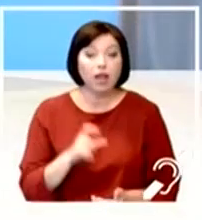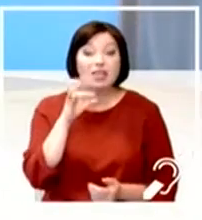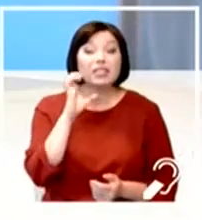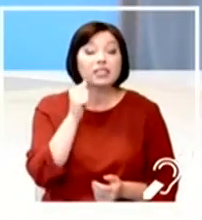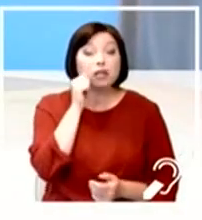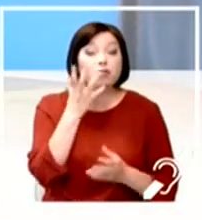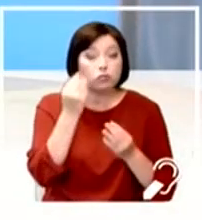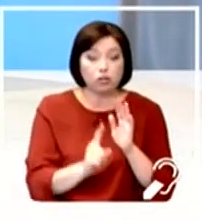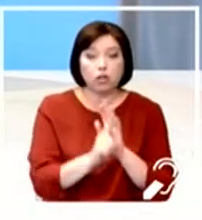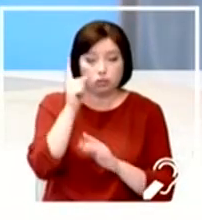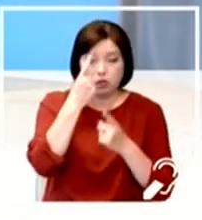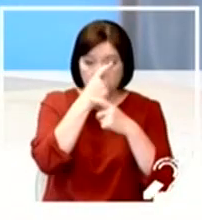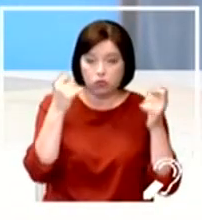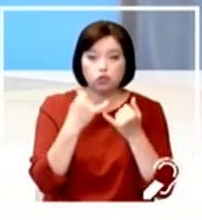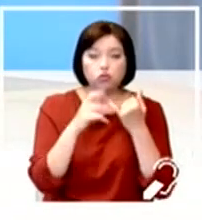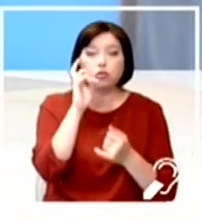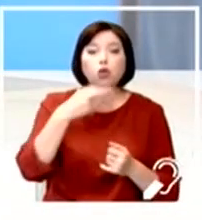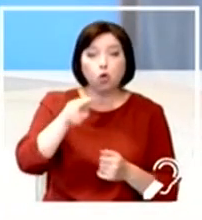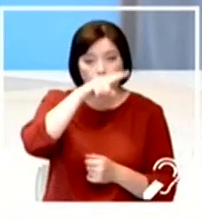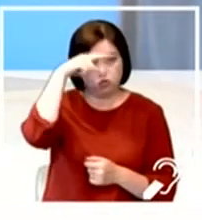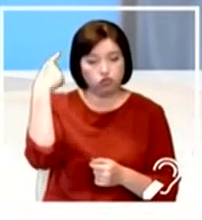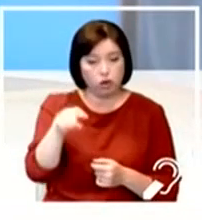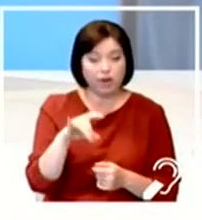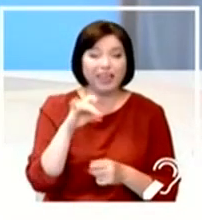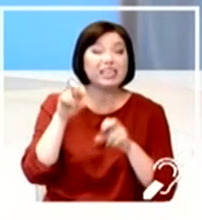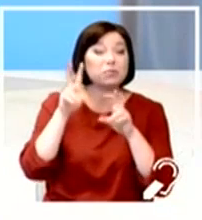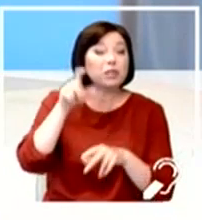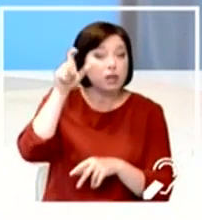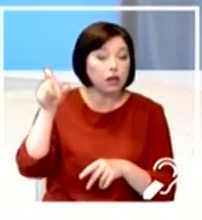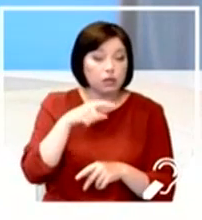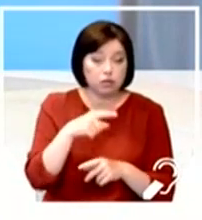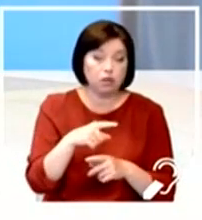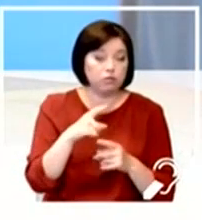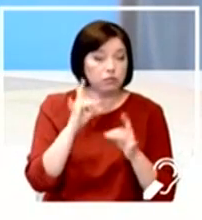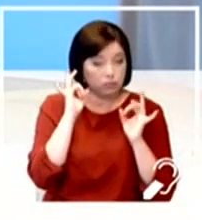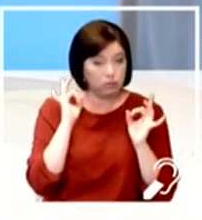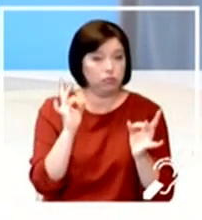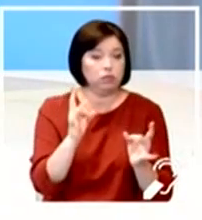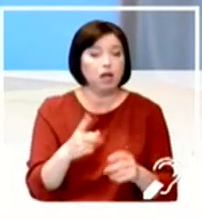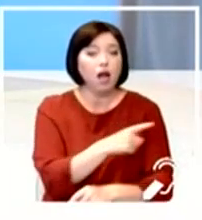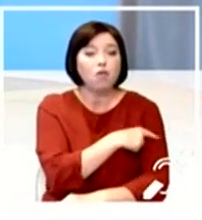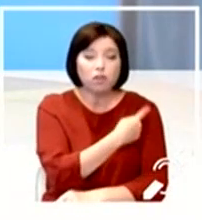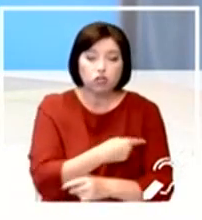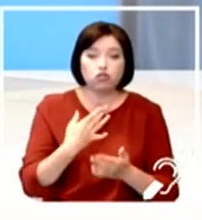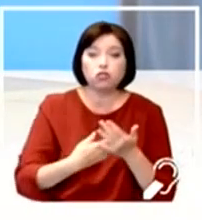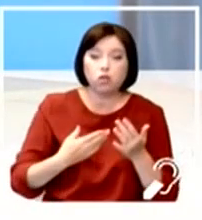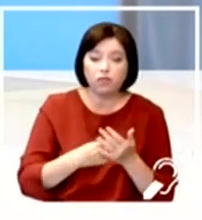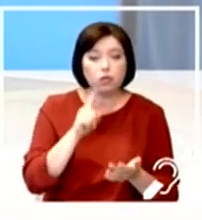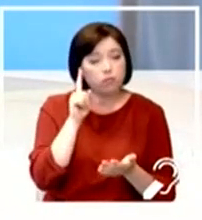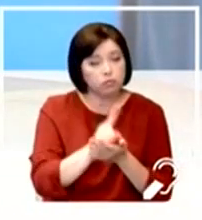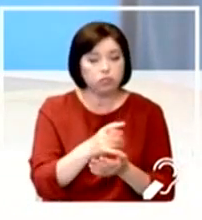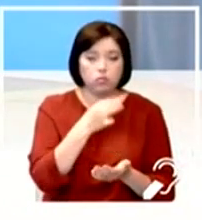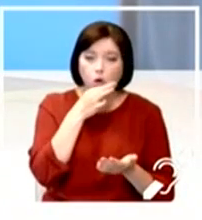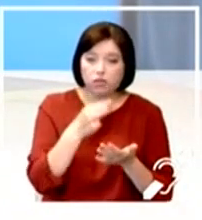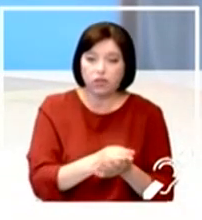De mâine intră în vigoare avertizarea cod galben de caniculă, iar specialiștii trag un semnal de alarmă. Medicii ne recomandă să fim